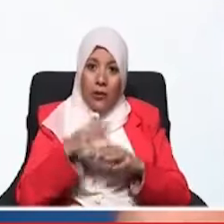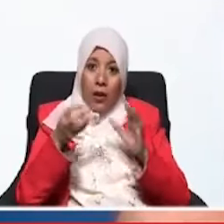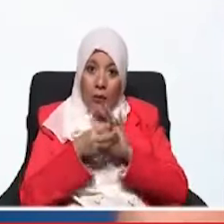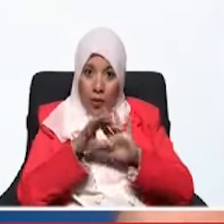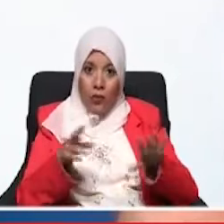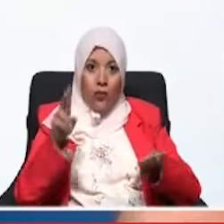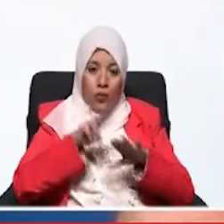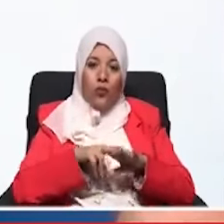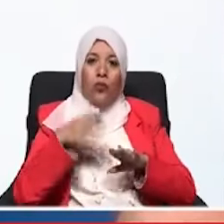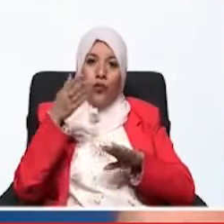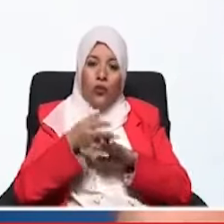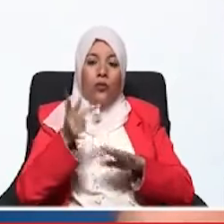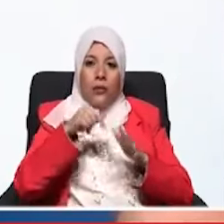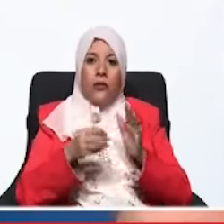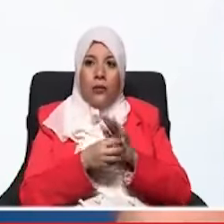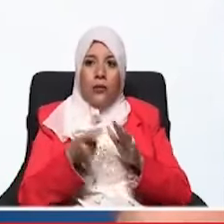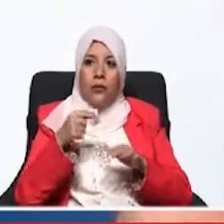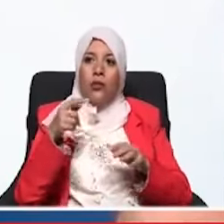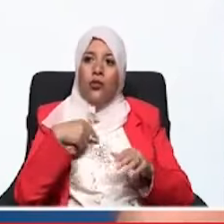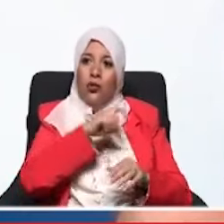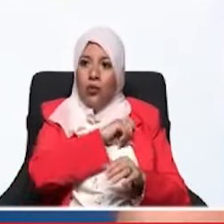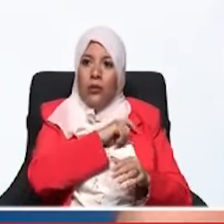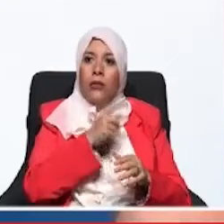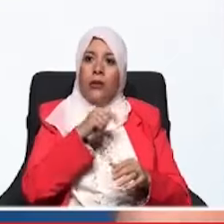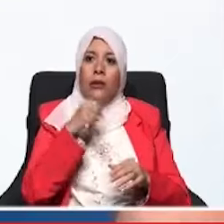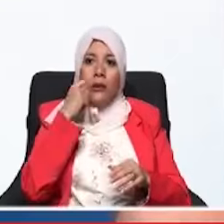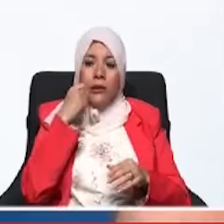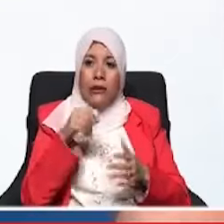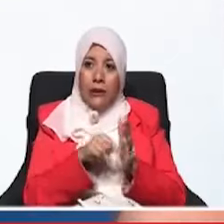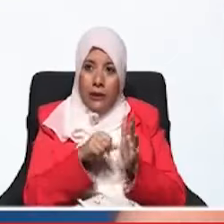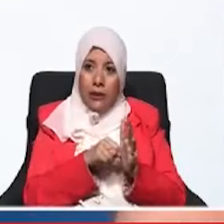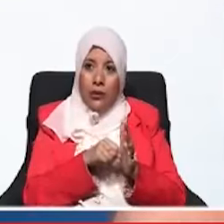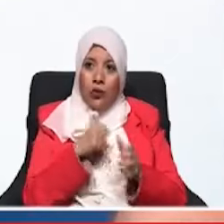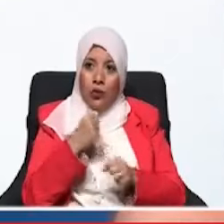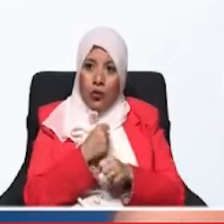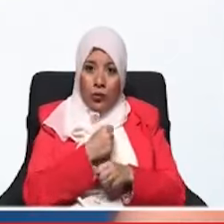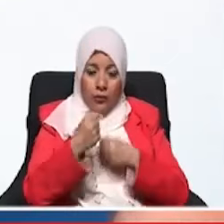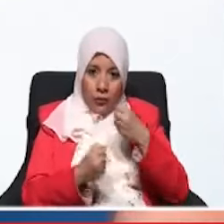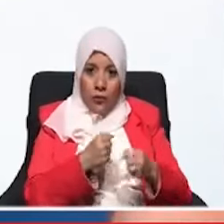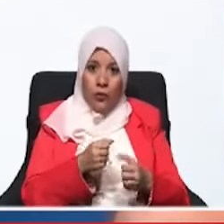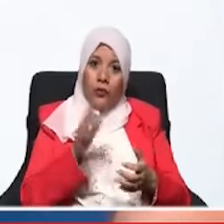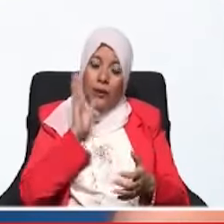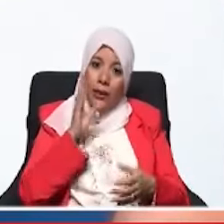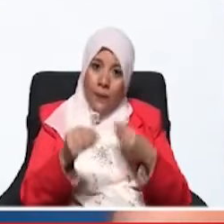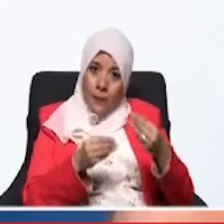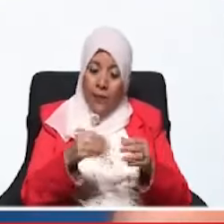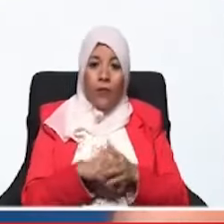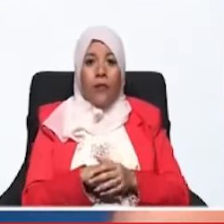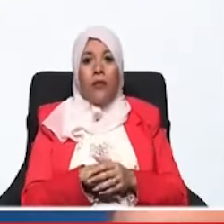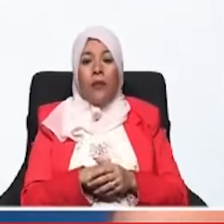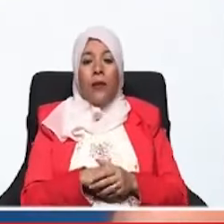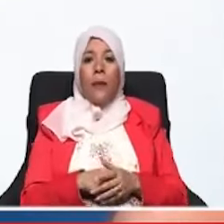لازم كل سنه اروح للطلبه اللي داخلين جداد واشتغل معاهم وادرب